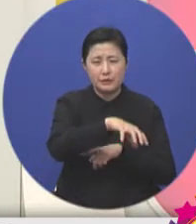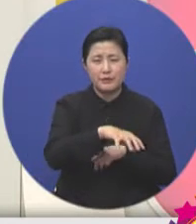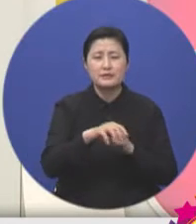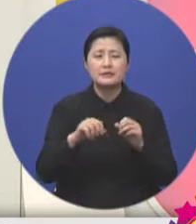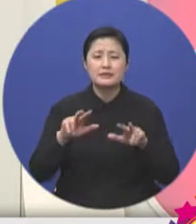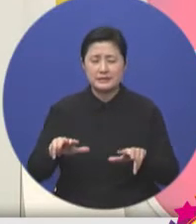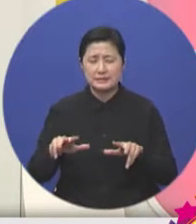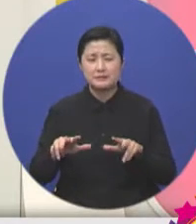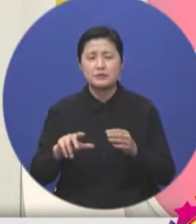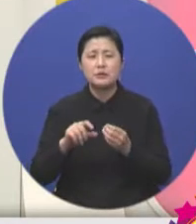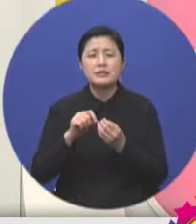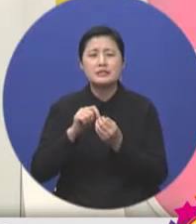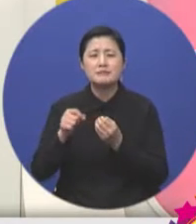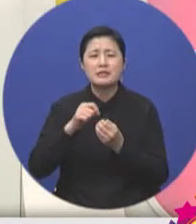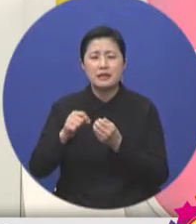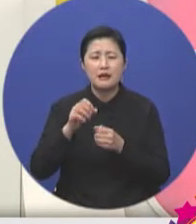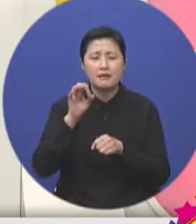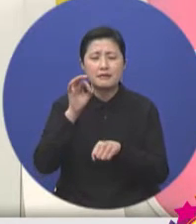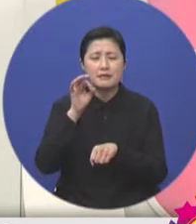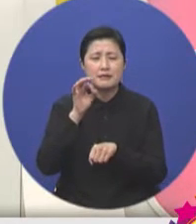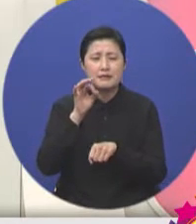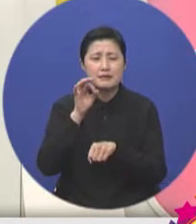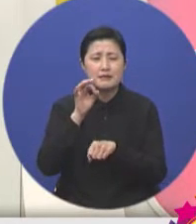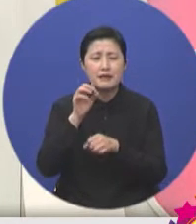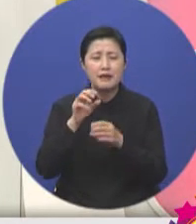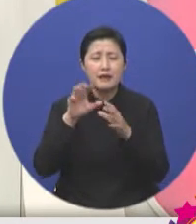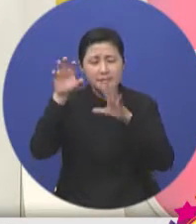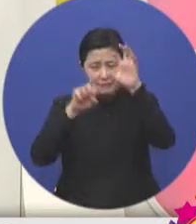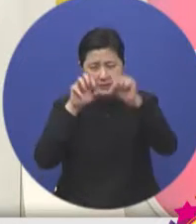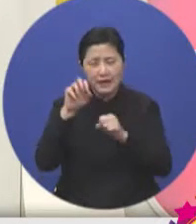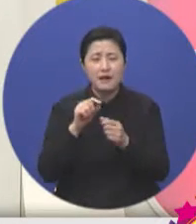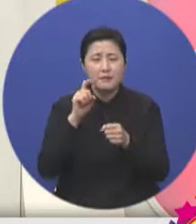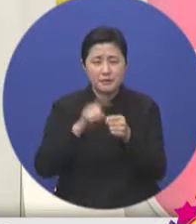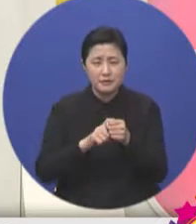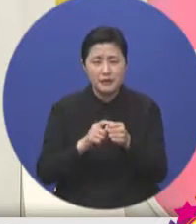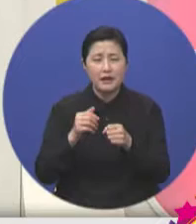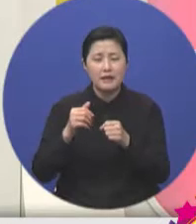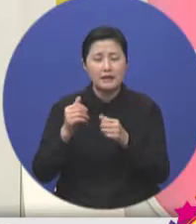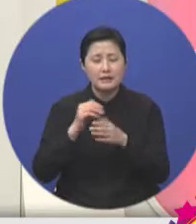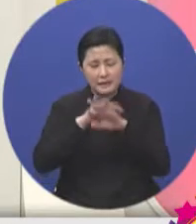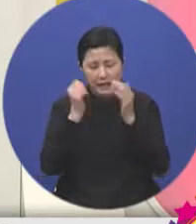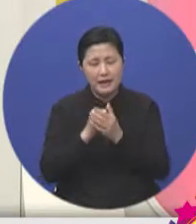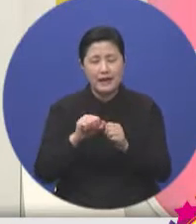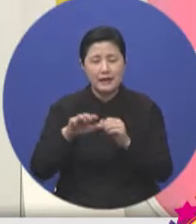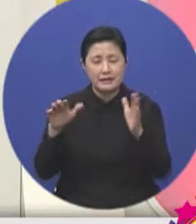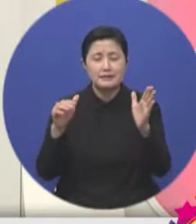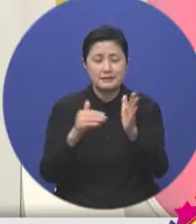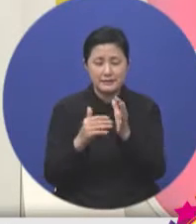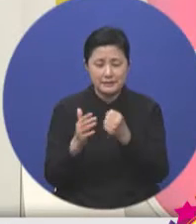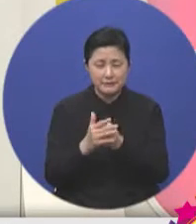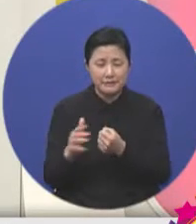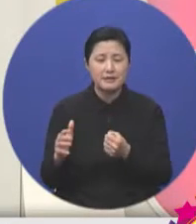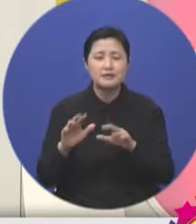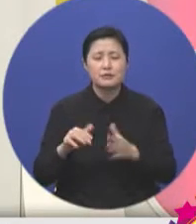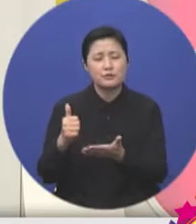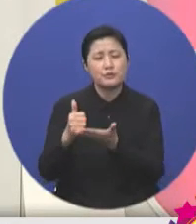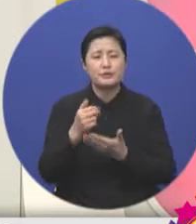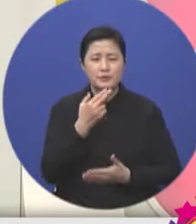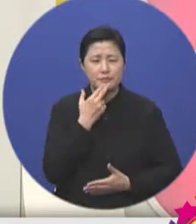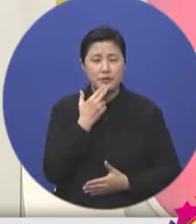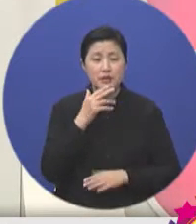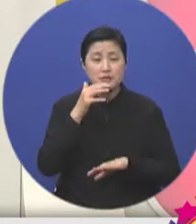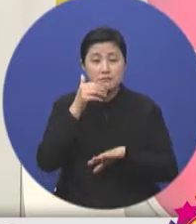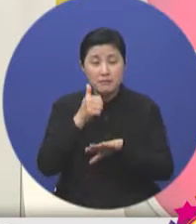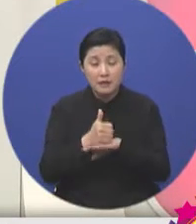따러 가셨어요. 그래가지고 손님 없어요, 오늘은. 손님이 없어? 밀감 네. 이제 마지막 작업 다 거의 끝나지 않았나요? 네, 거의 끝나도